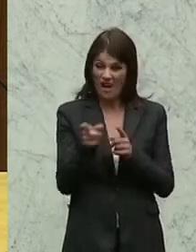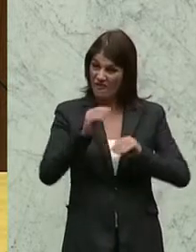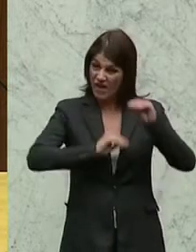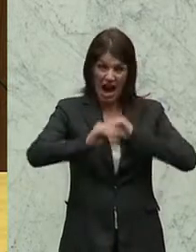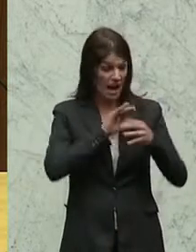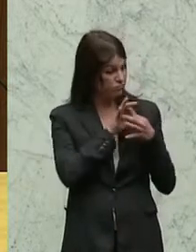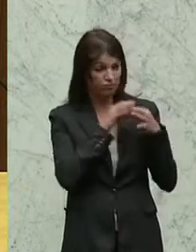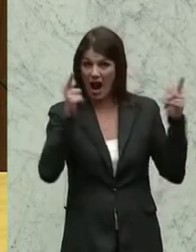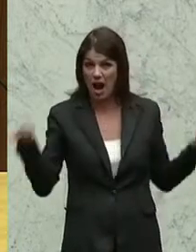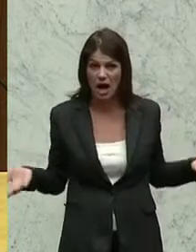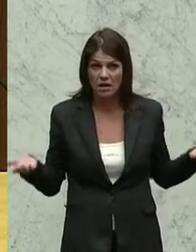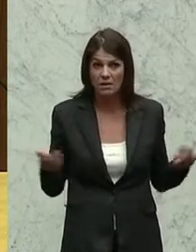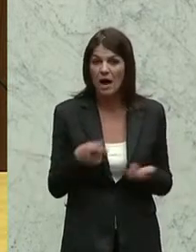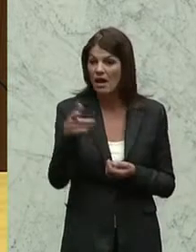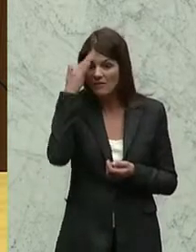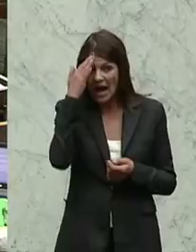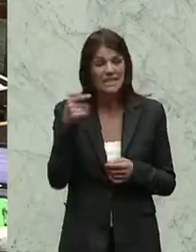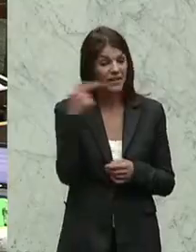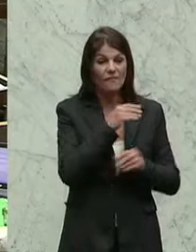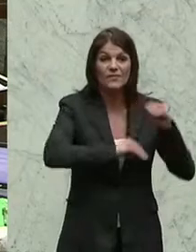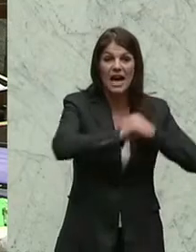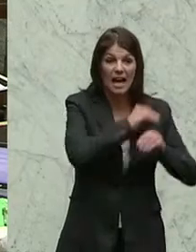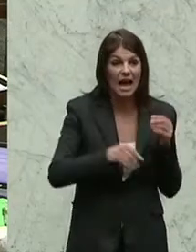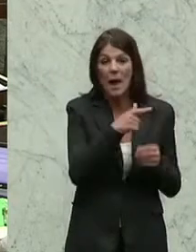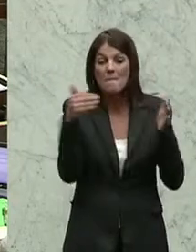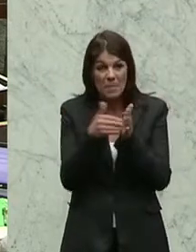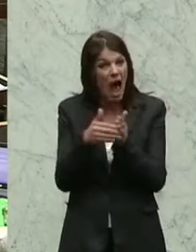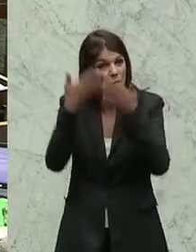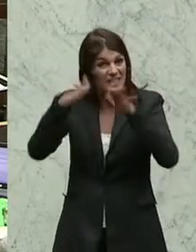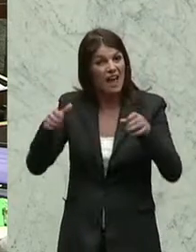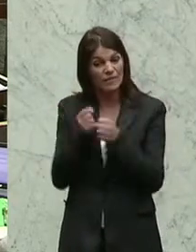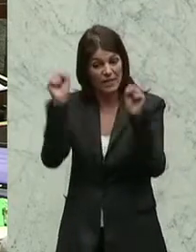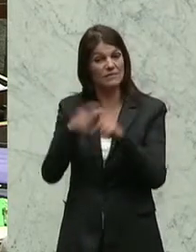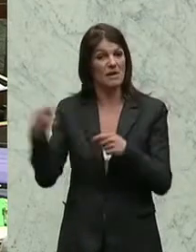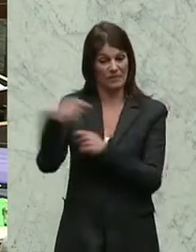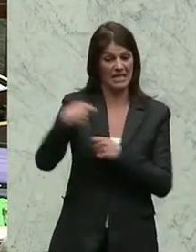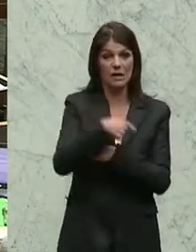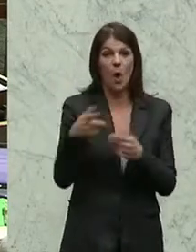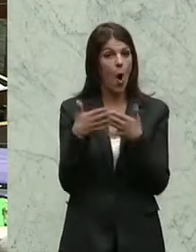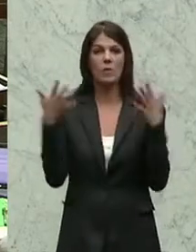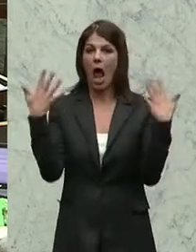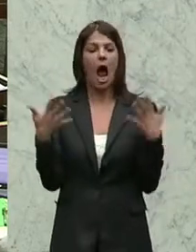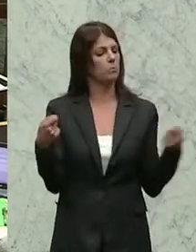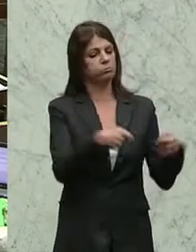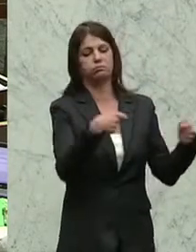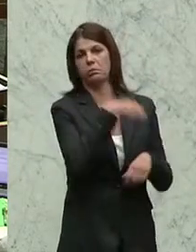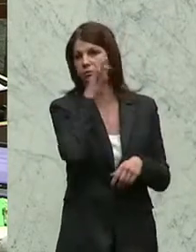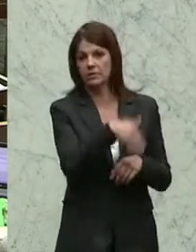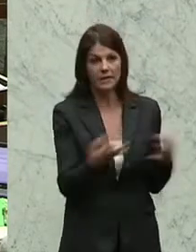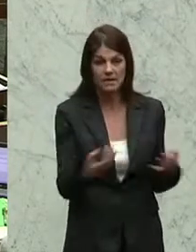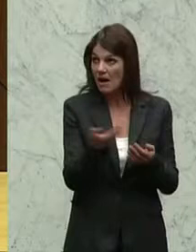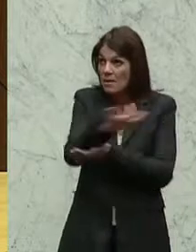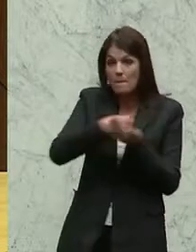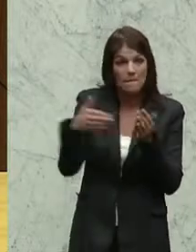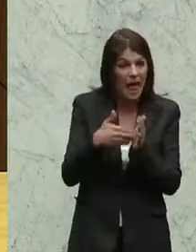schon so verloren, dass die sich über die Zeltfeste mittlerweile zum Großteil finanzieren, weil die öffentliche Hand es vielleicht auch nicht mehr schafft und weil